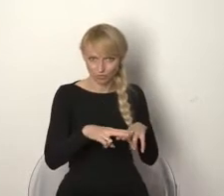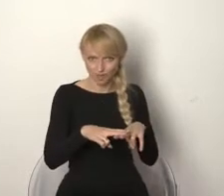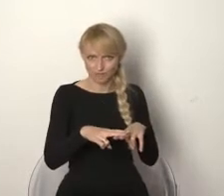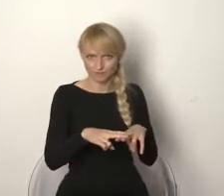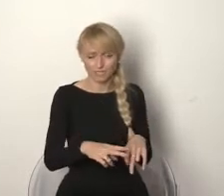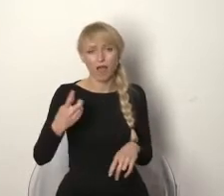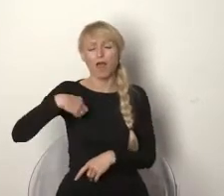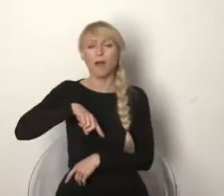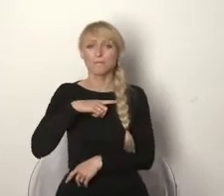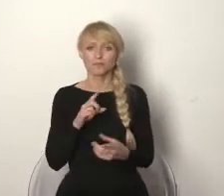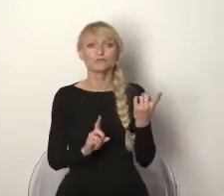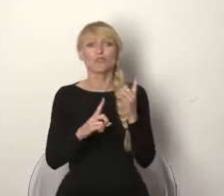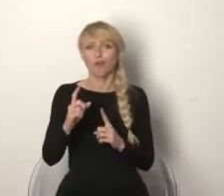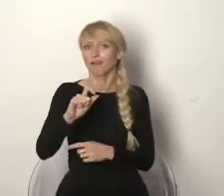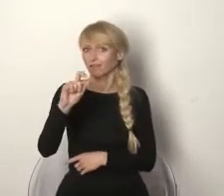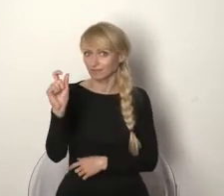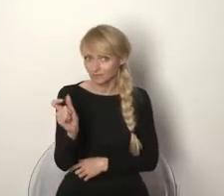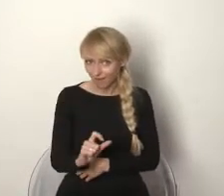z Gdańska